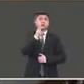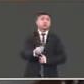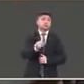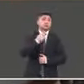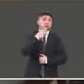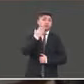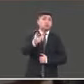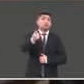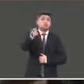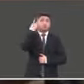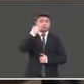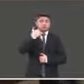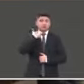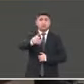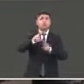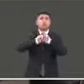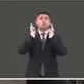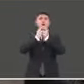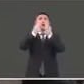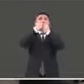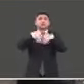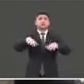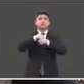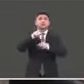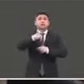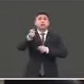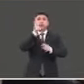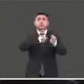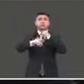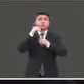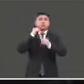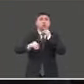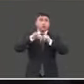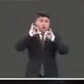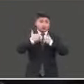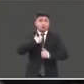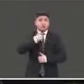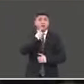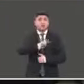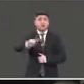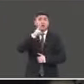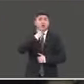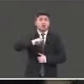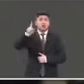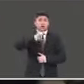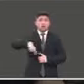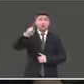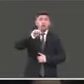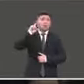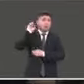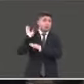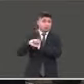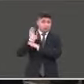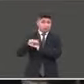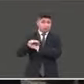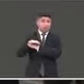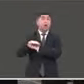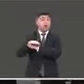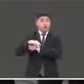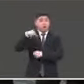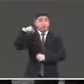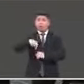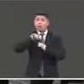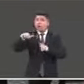Dün bizim küresel sistemdeki çarpıklıkları ilişkin itirazlar ımıza kayıtsız kalanlar bu gün aynı